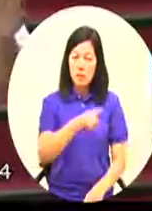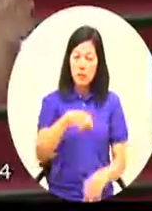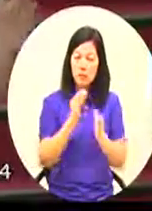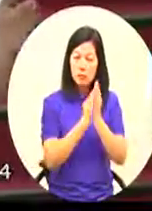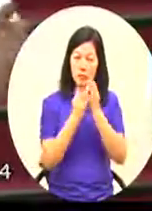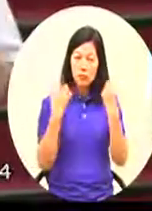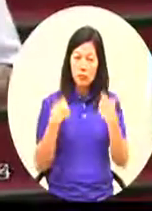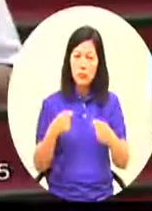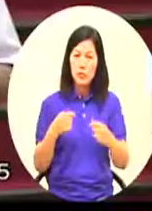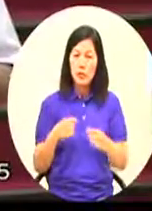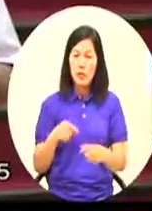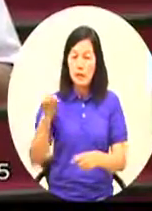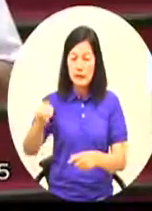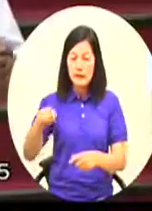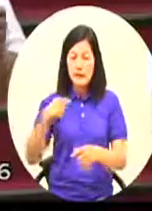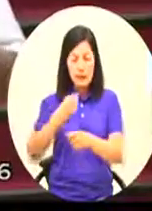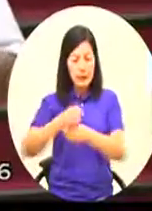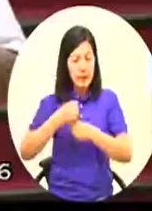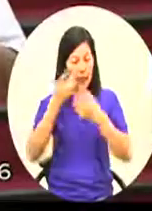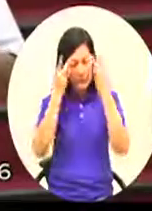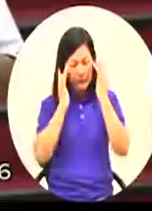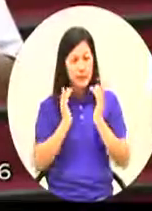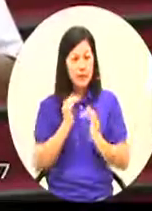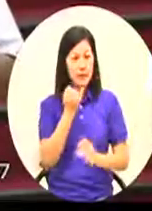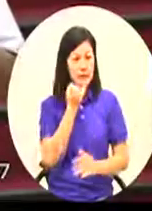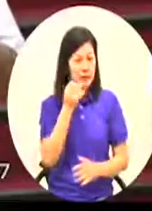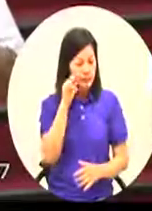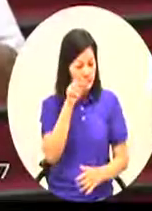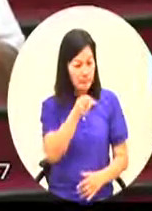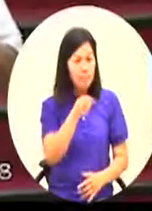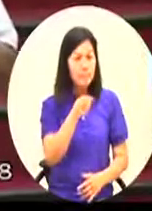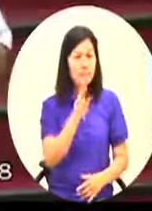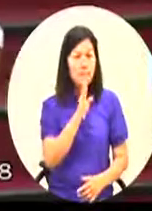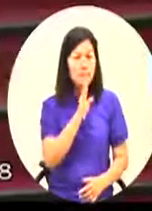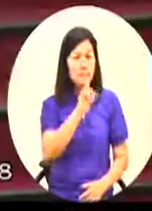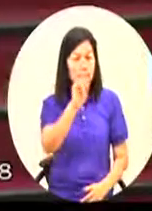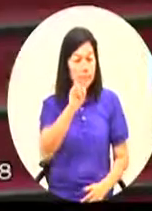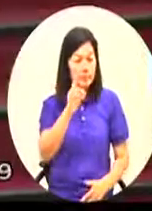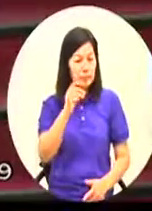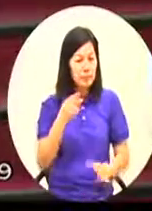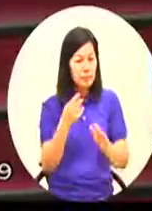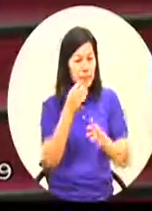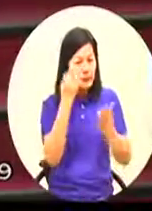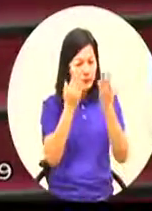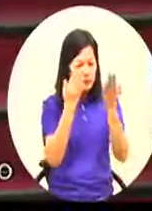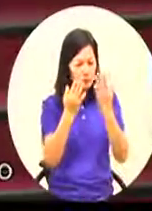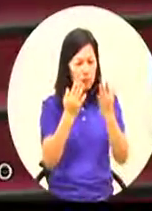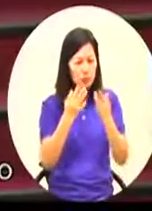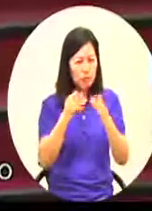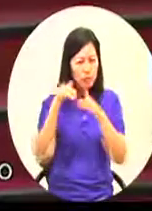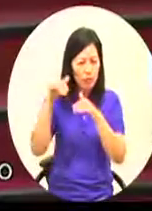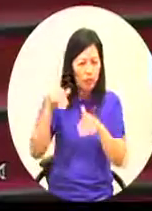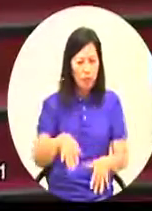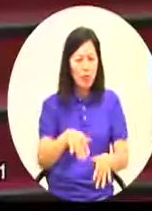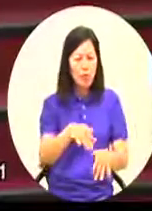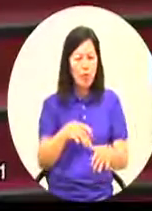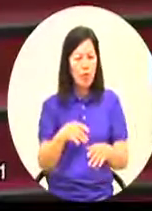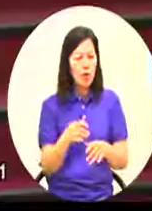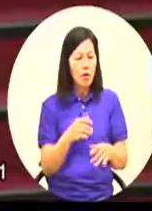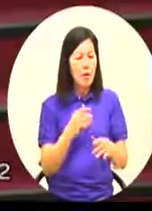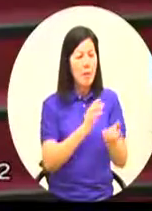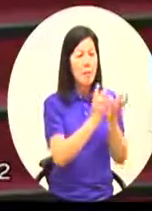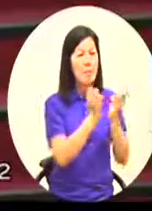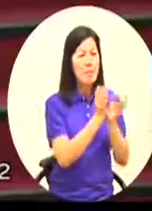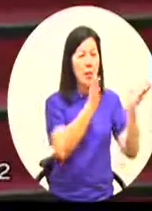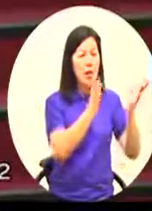园跟纳马夏可以看到是很明显的落后于茂林区的建